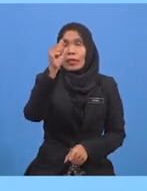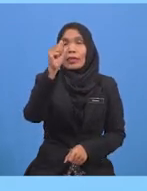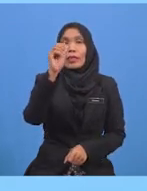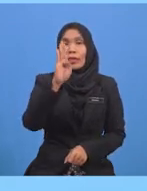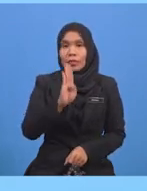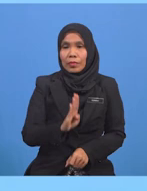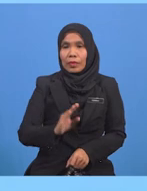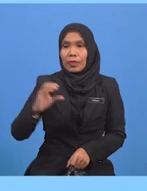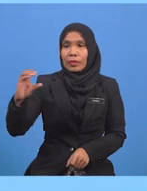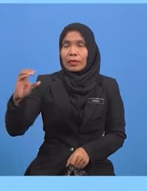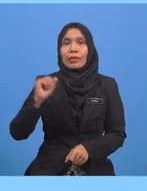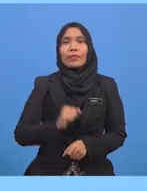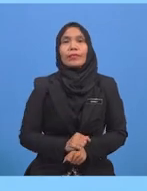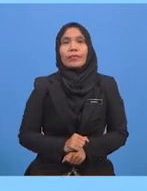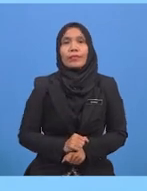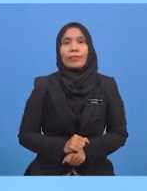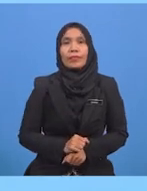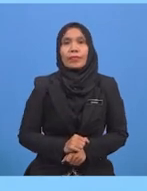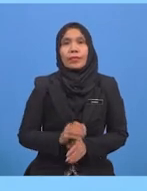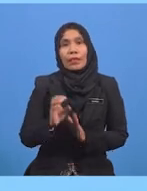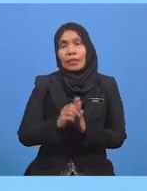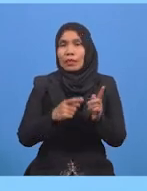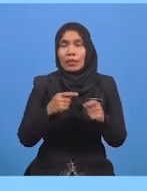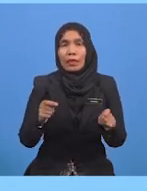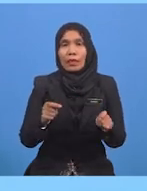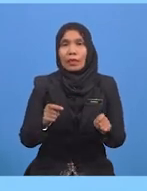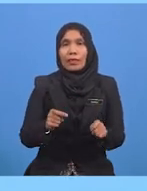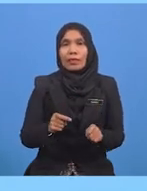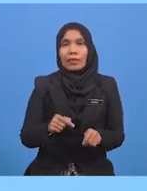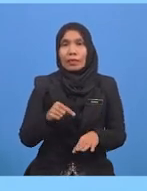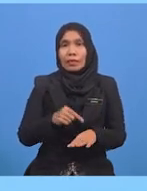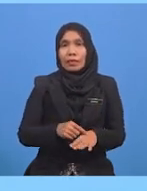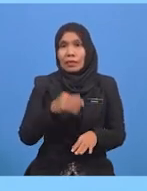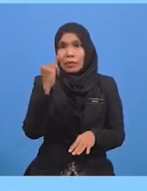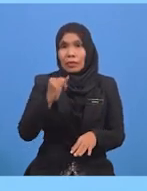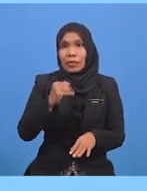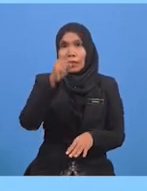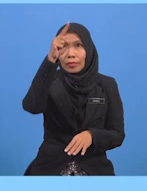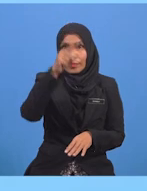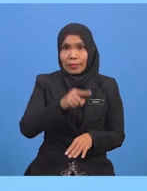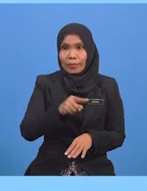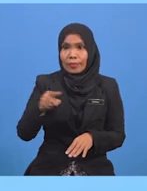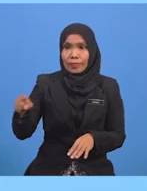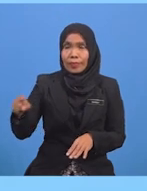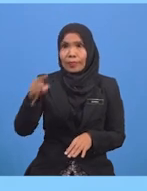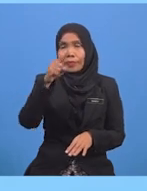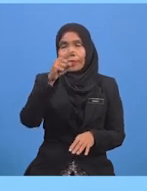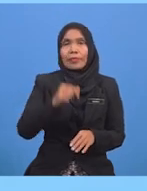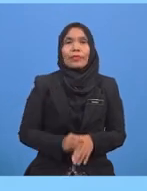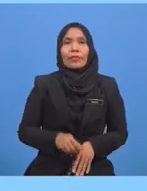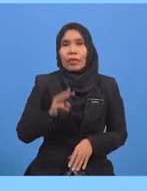Setelah dilakar, sekali lagi, murid-murid dapat lihat